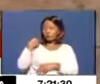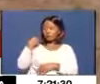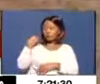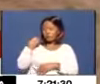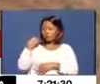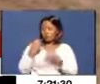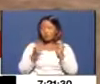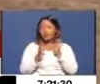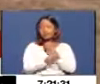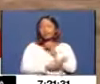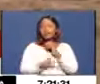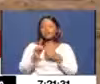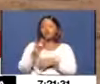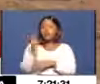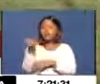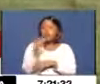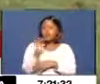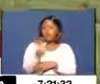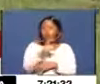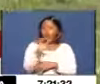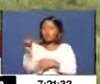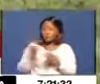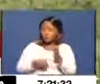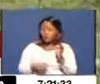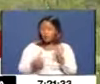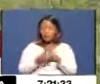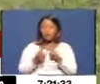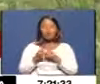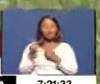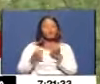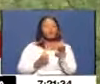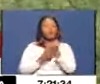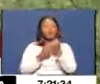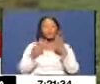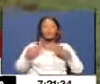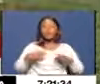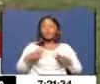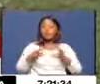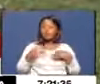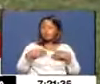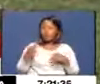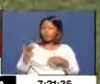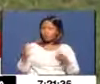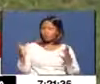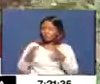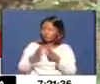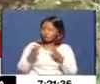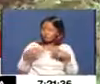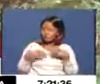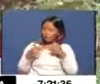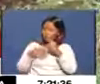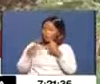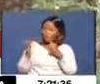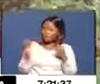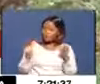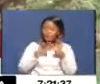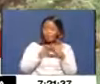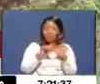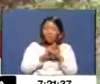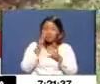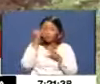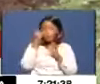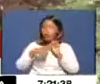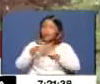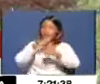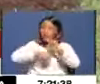Kenya linahimiza na kuwapatia wakazi usaidizi wa kubuni vilabu vya hadi wanachama 60 ili kuitikia haraka hali zozote